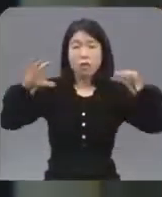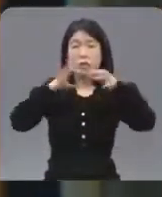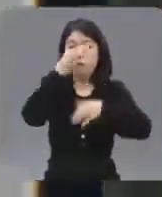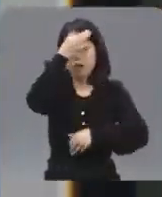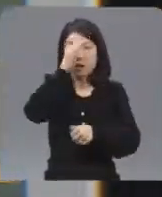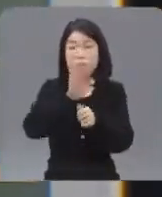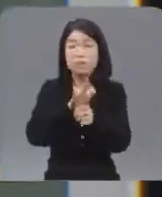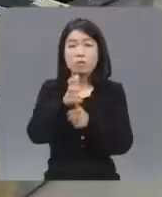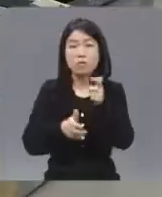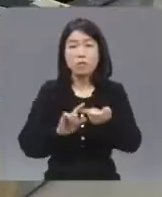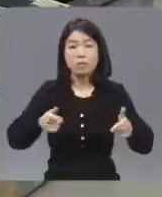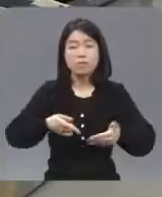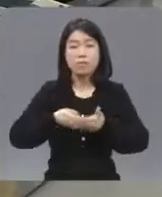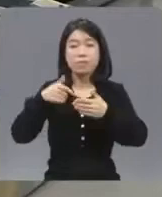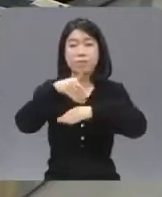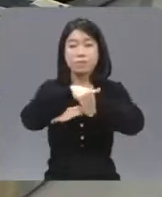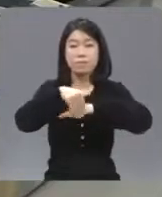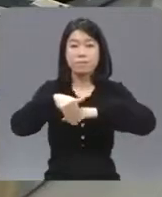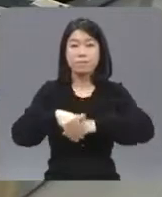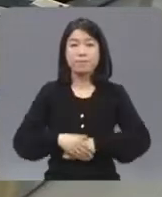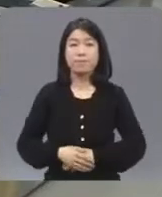지원 사업 등을 추진할 계획입니다.